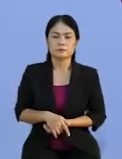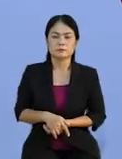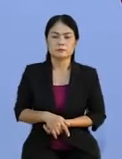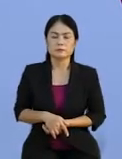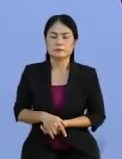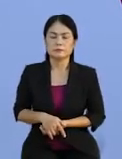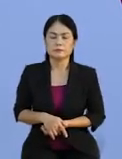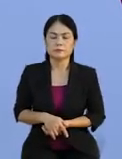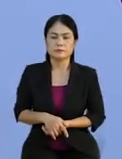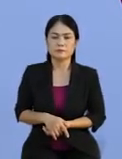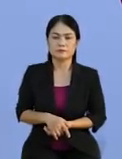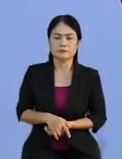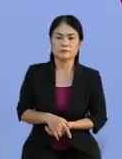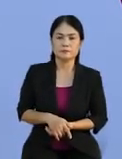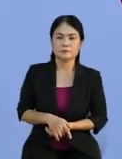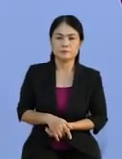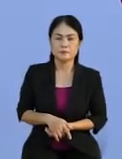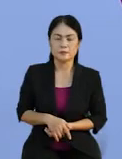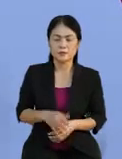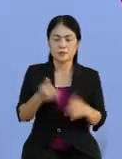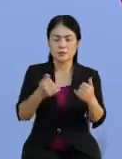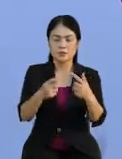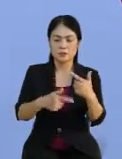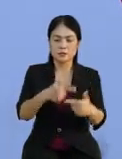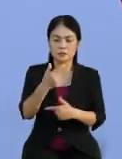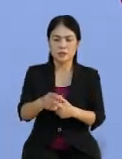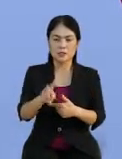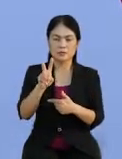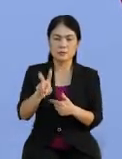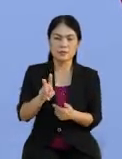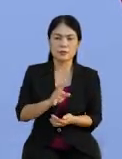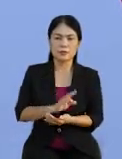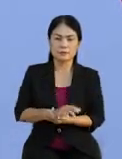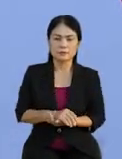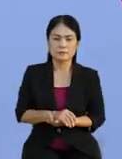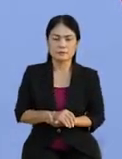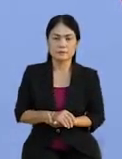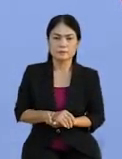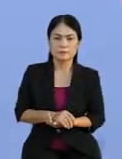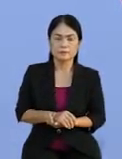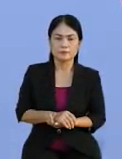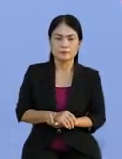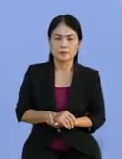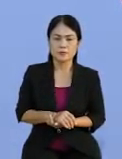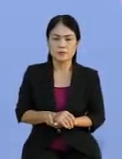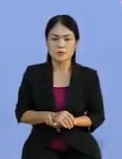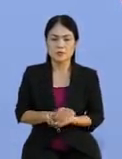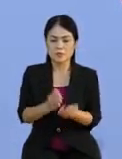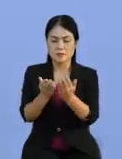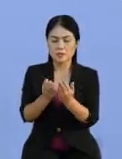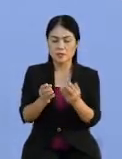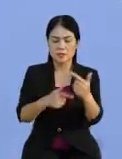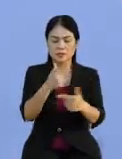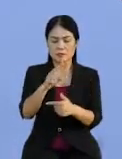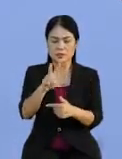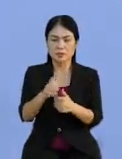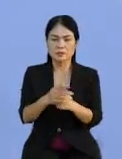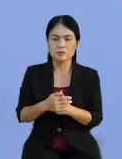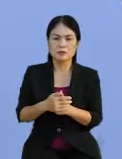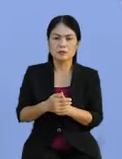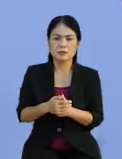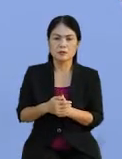nế cư chia chồng hiến tí pì và nọ những ai chồng hiến tí pì mà đầu tiết chồng hiến tí